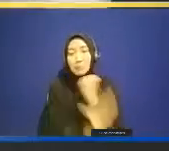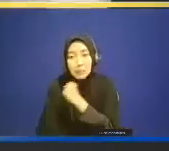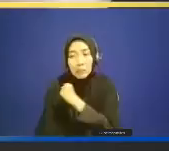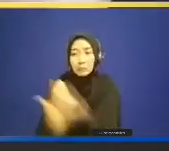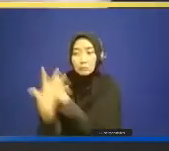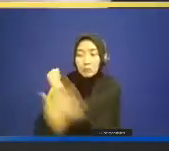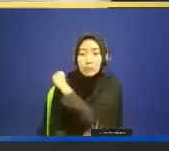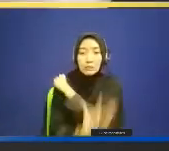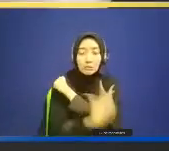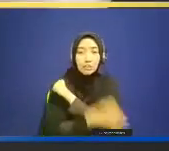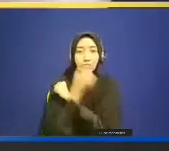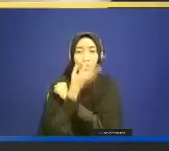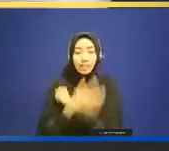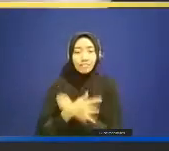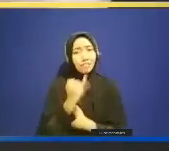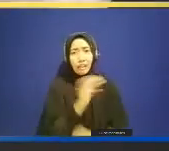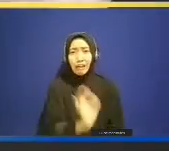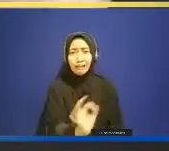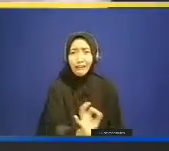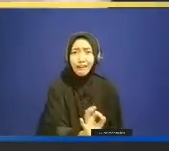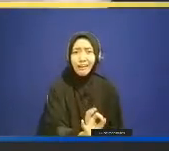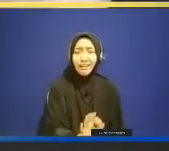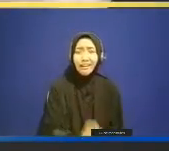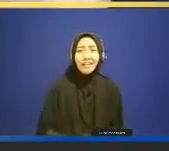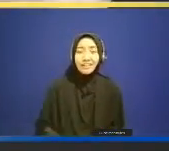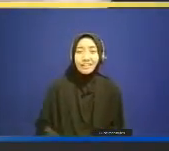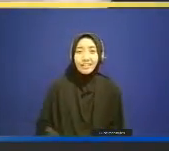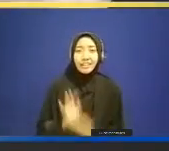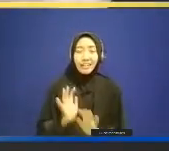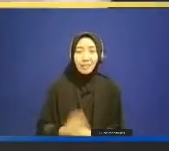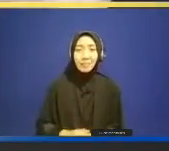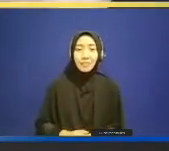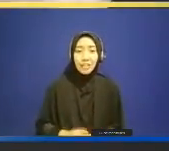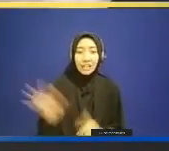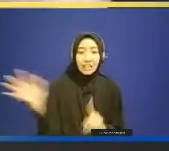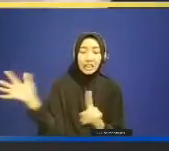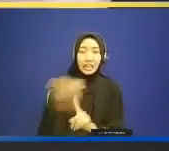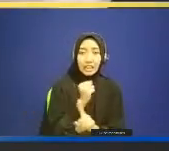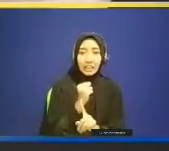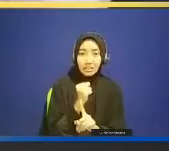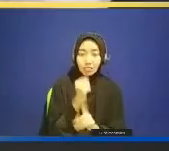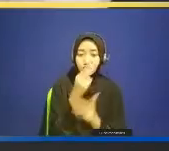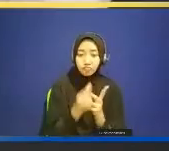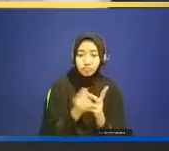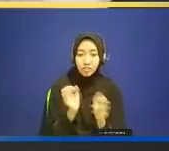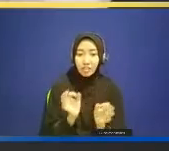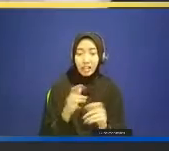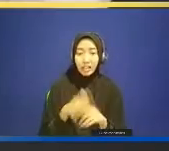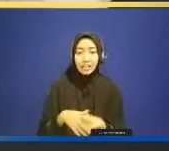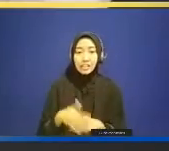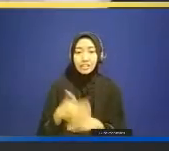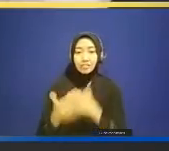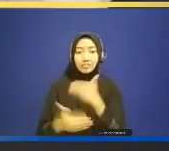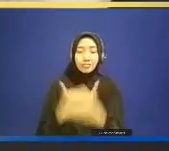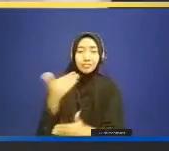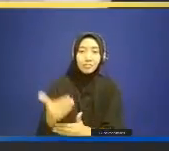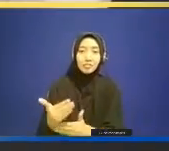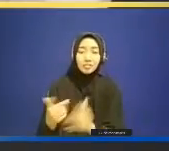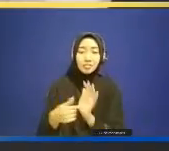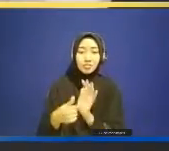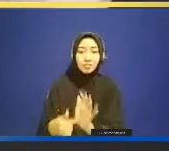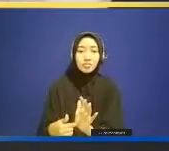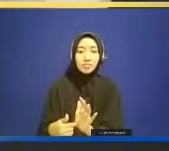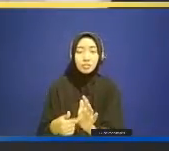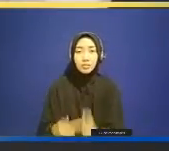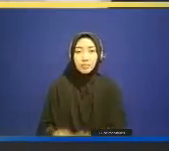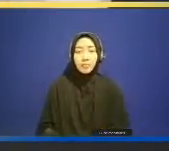pasti dan gak ada yang salah jadi ketimbang untuk targeting lebih baik let the poor Kodam